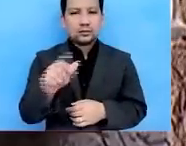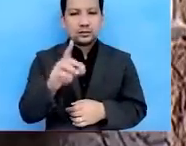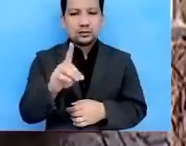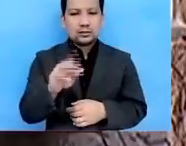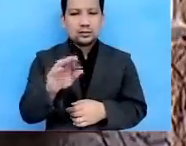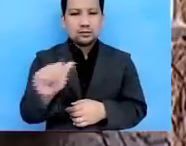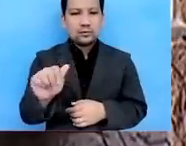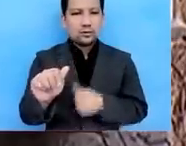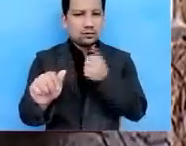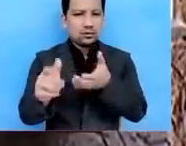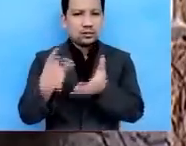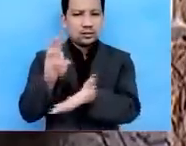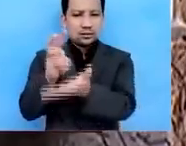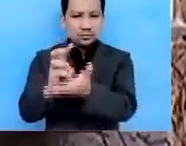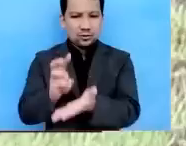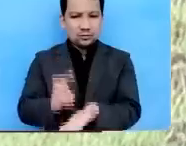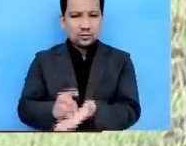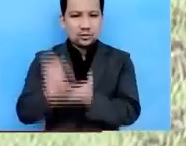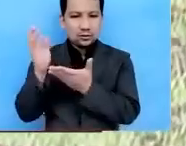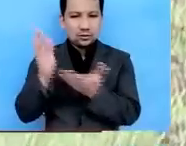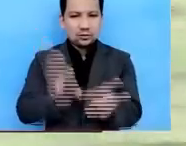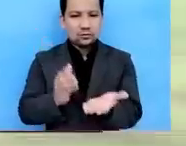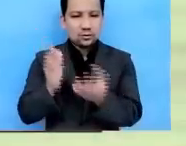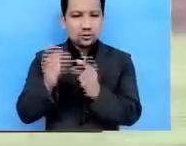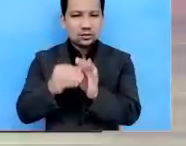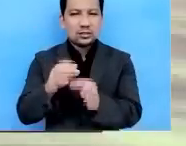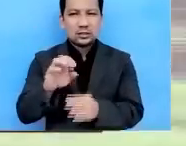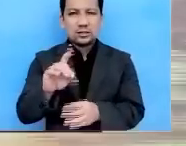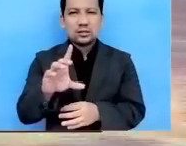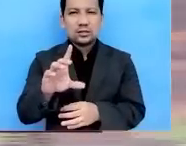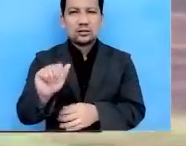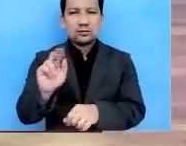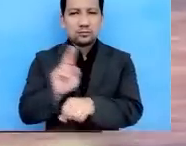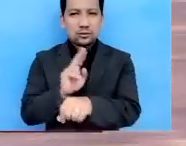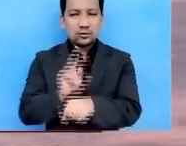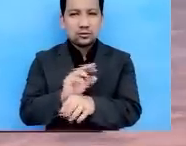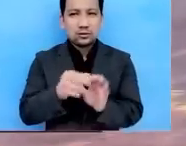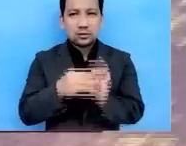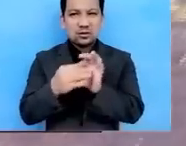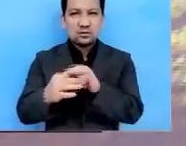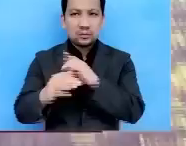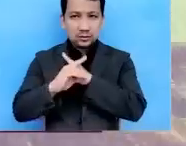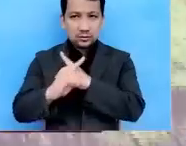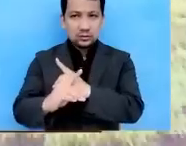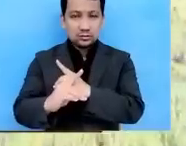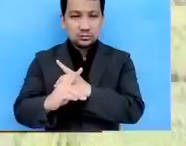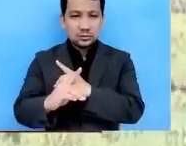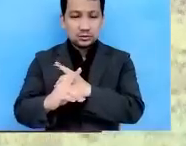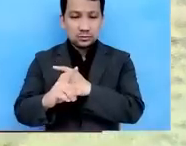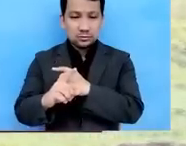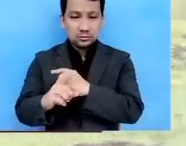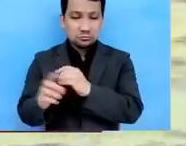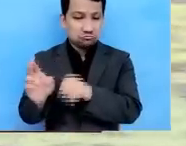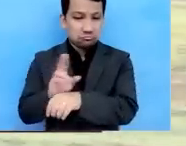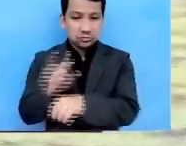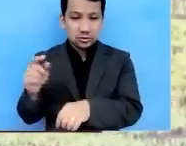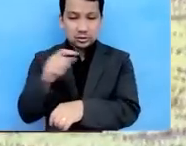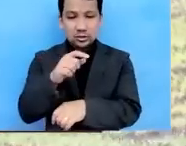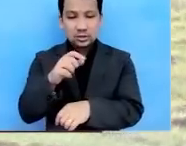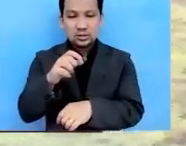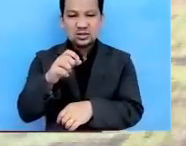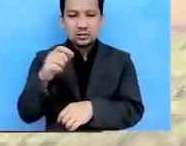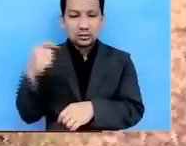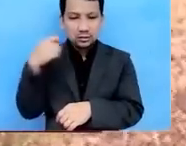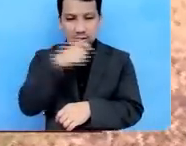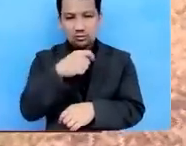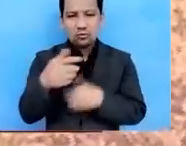Amerika ng maglagay ng mga armas sa EDCA sites kung gagamitin ito para depensahan ang Taiwan. Alinsunod din kasi sa EDCA,